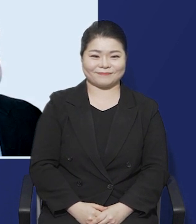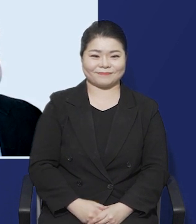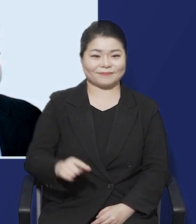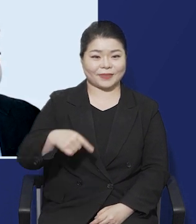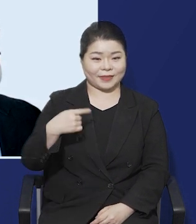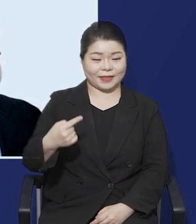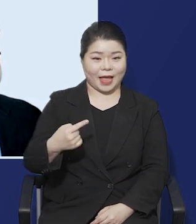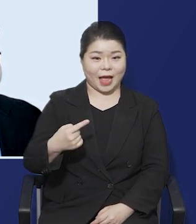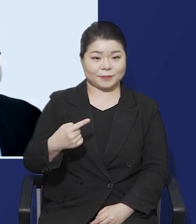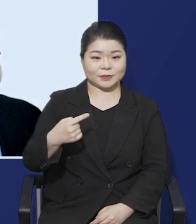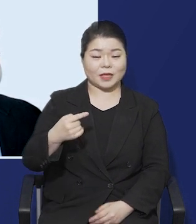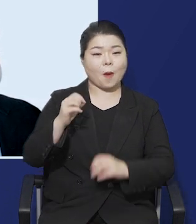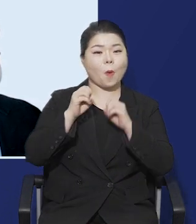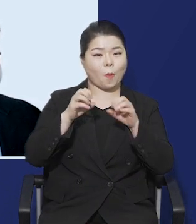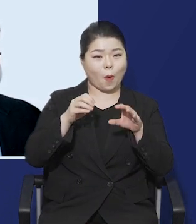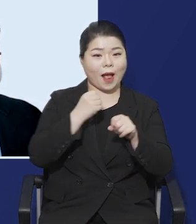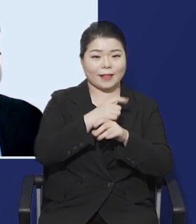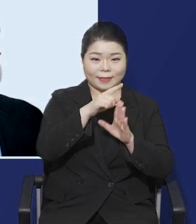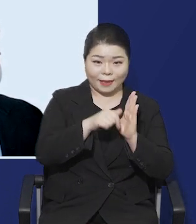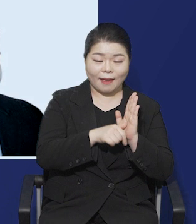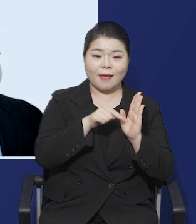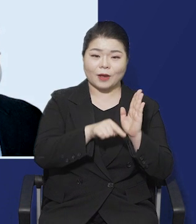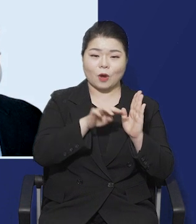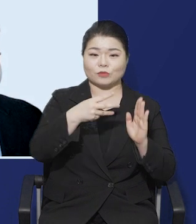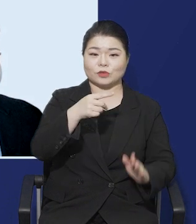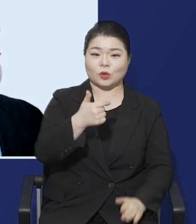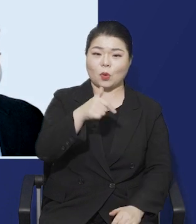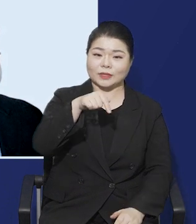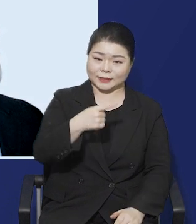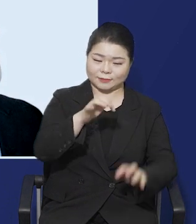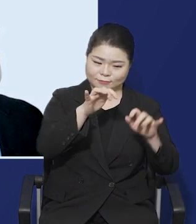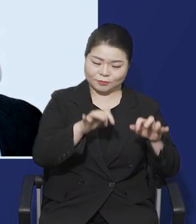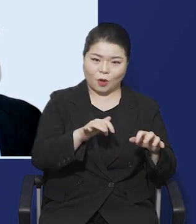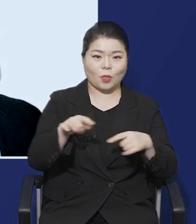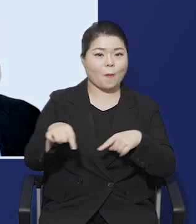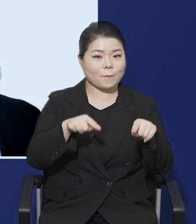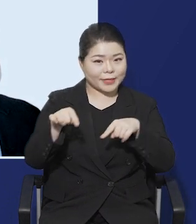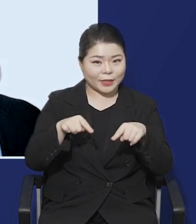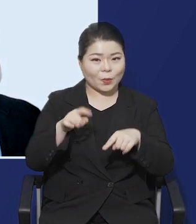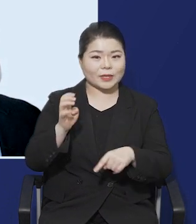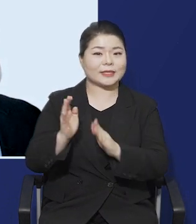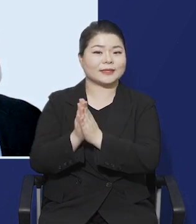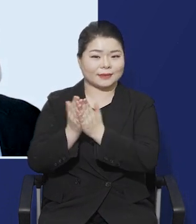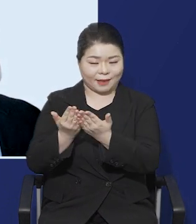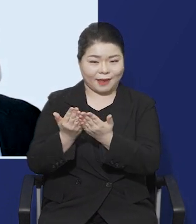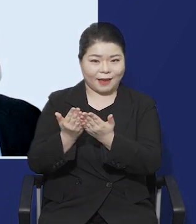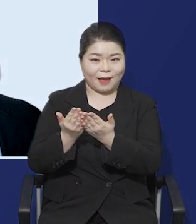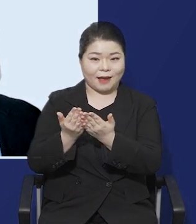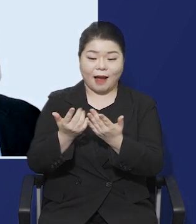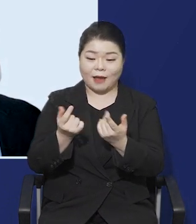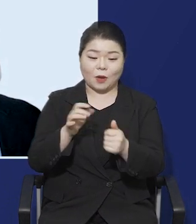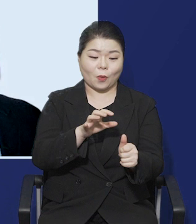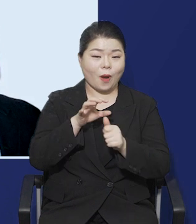다음은 컨텐츠 마케팅입니다. 컨텐츠 마케팅은 블로그 게시물이나 비디오, 뭐 이북, 어,